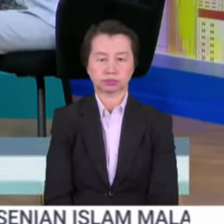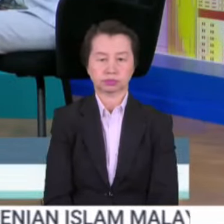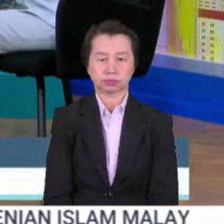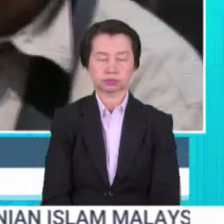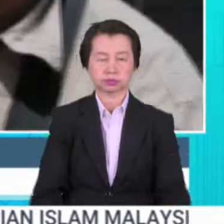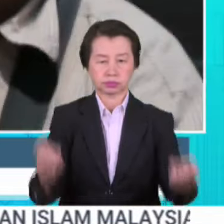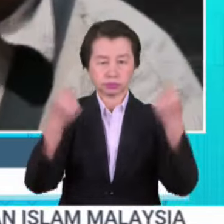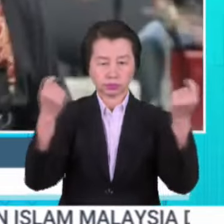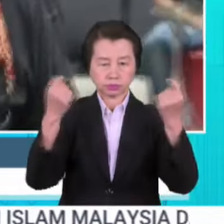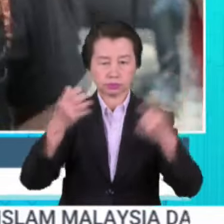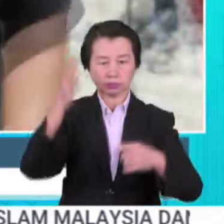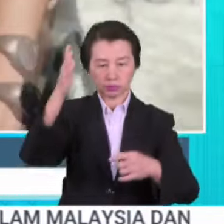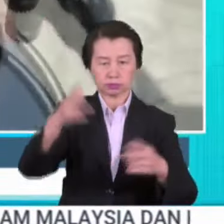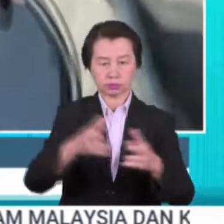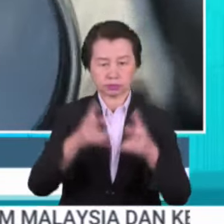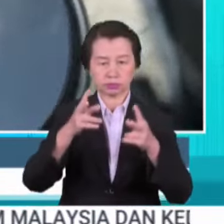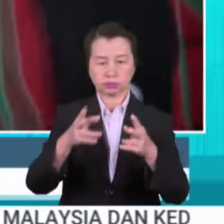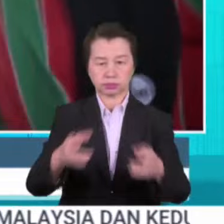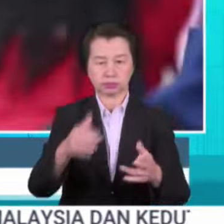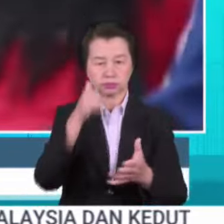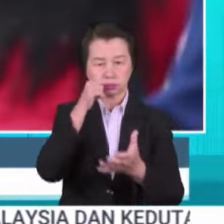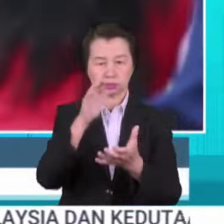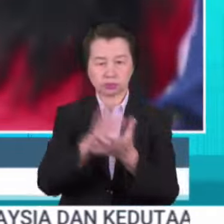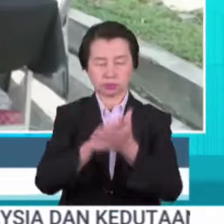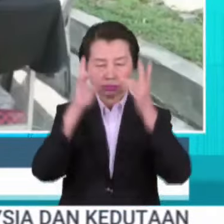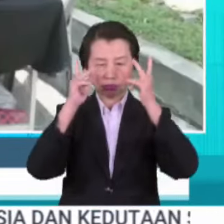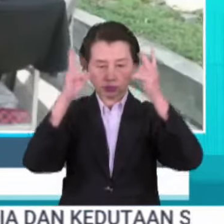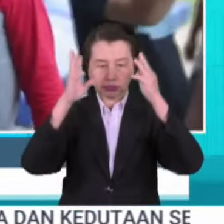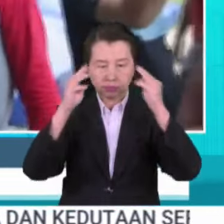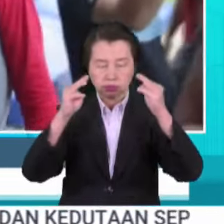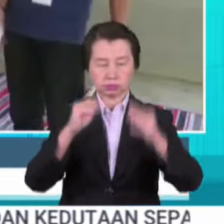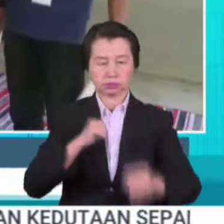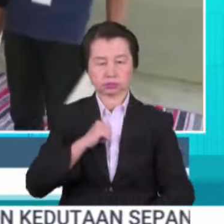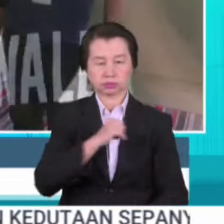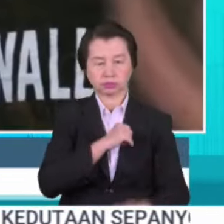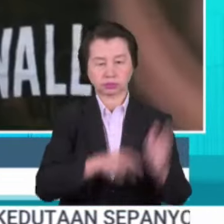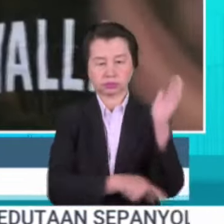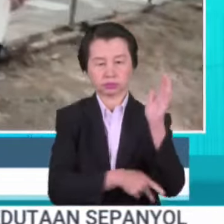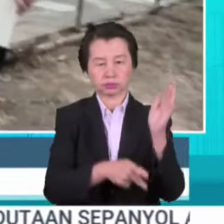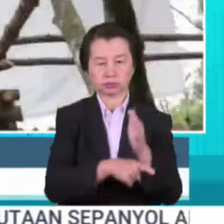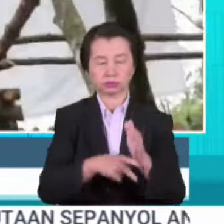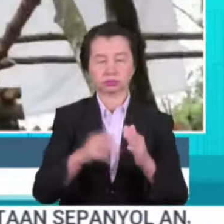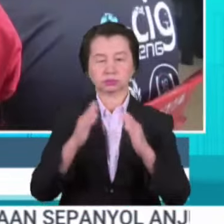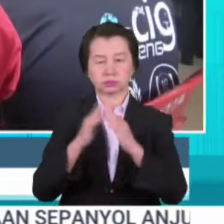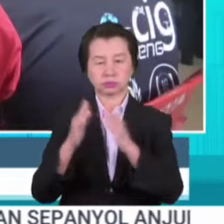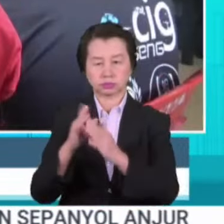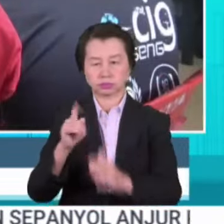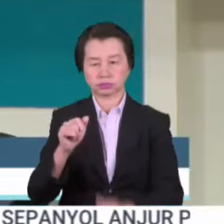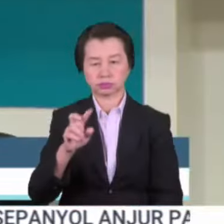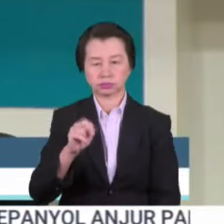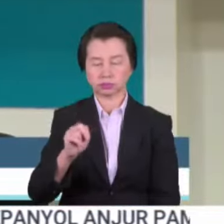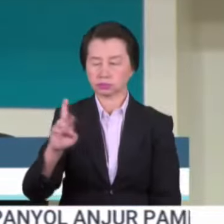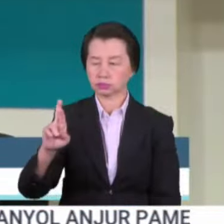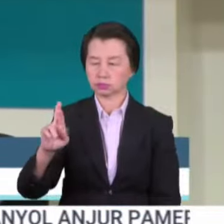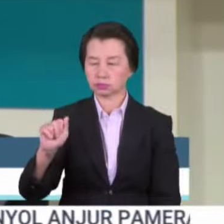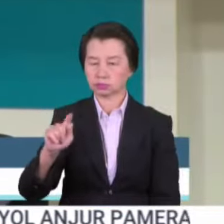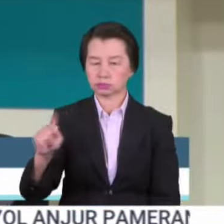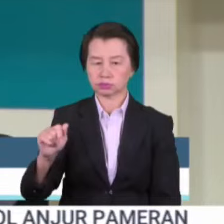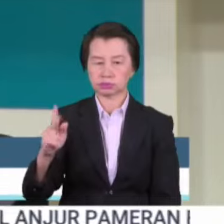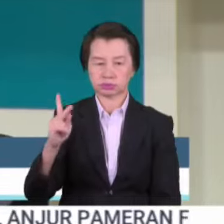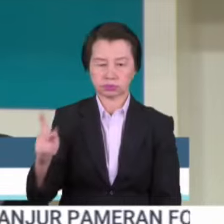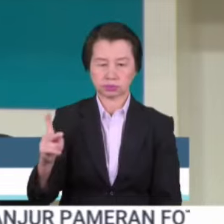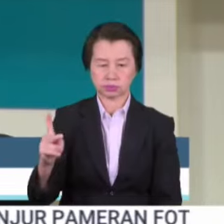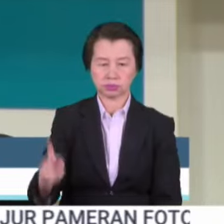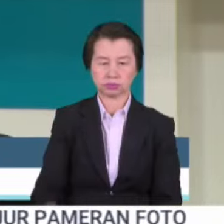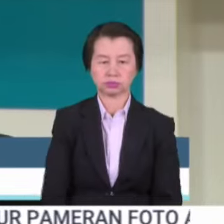sambutan bakal diresmikan istri merangkap ahli paliman Banda tonazah Datuk Sri Wan Azizah one